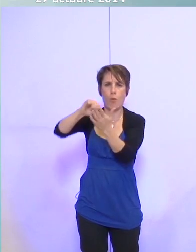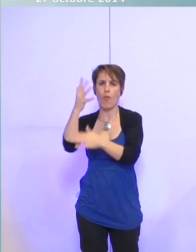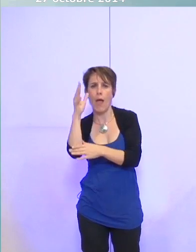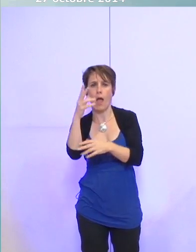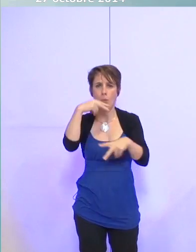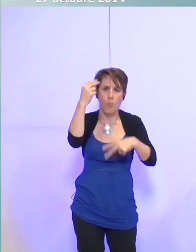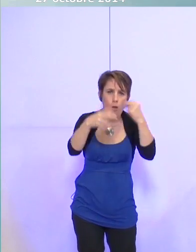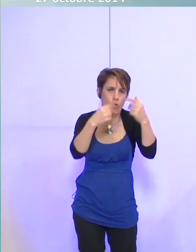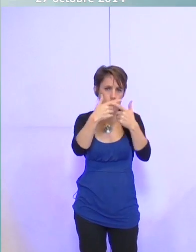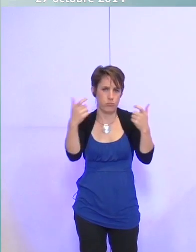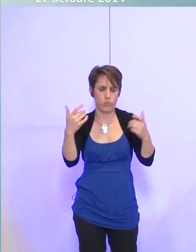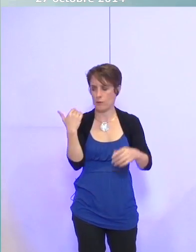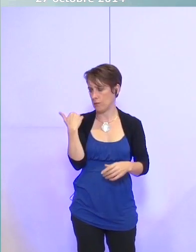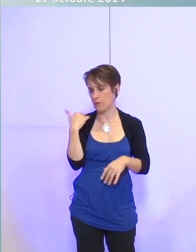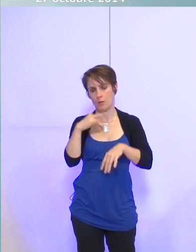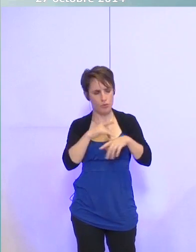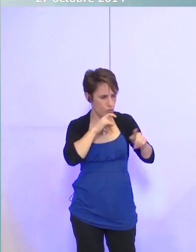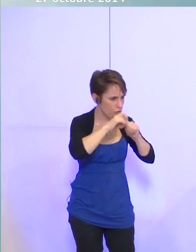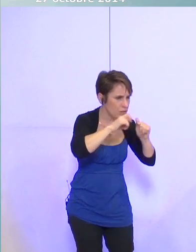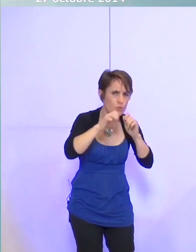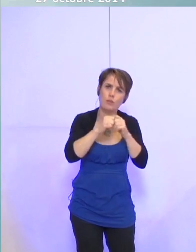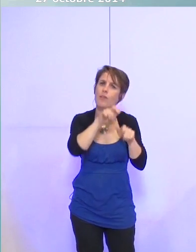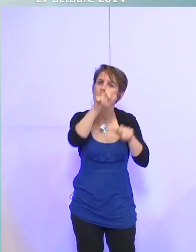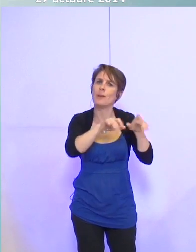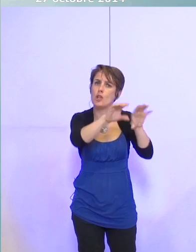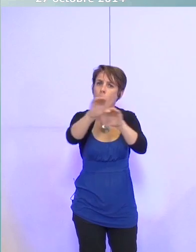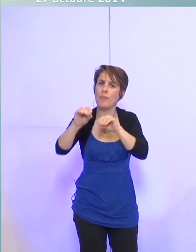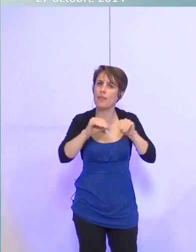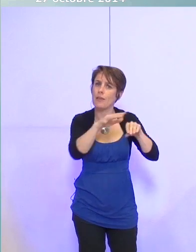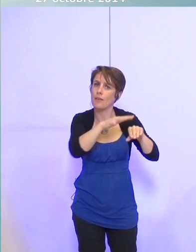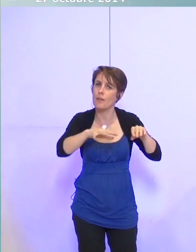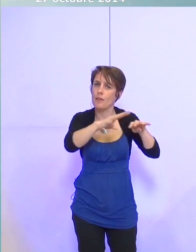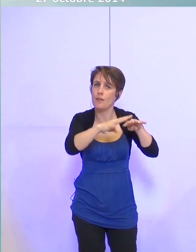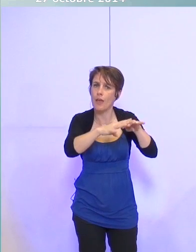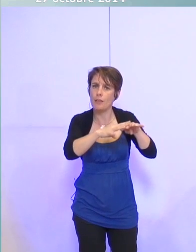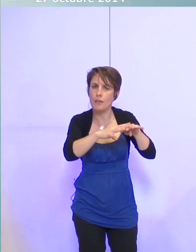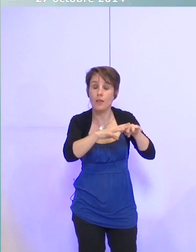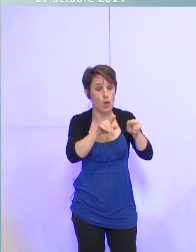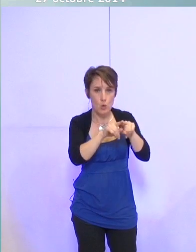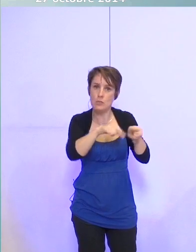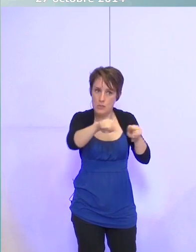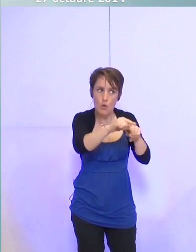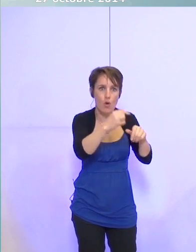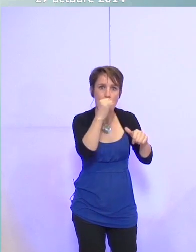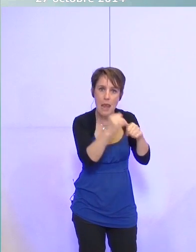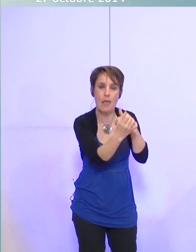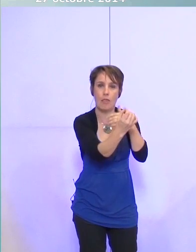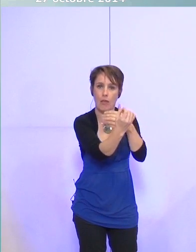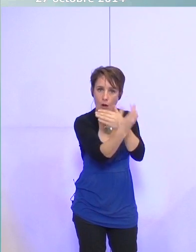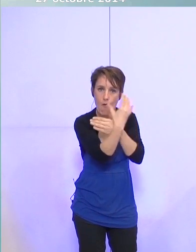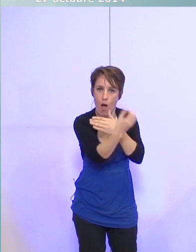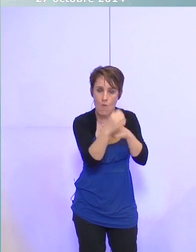avons pris le temps de rediscuter avec les habitants et de prendre en compte les différents courriers et remarques